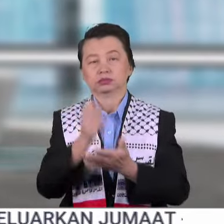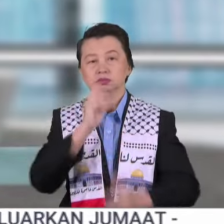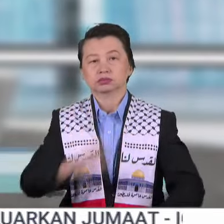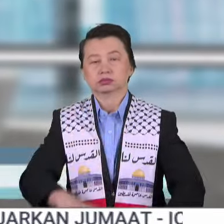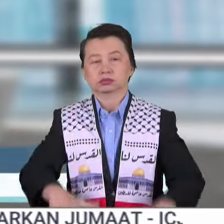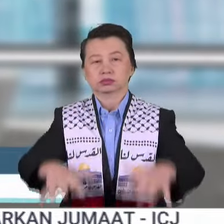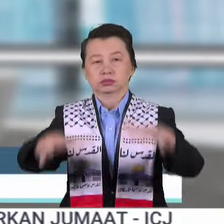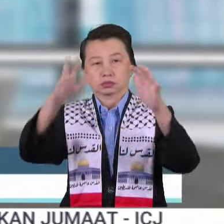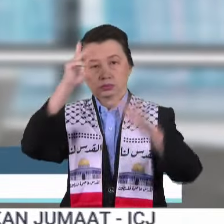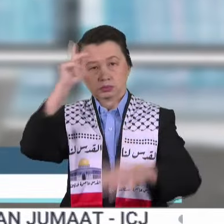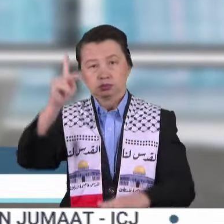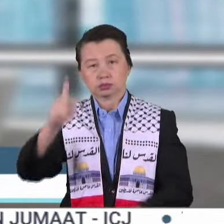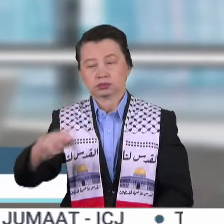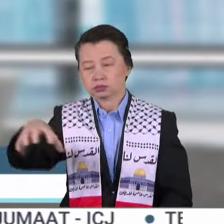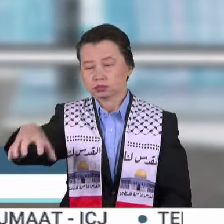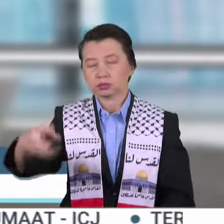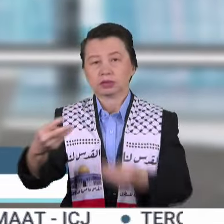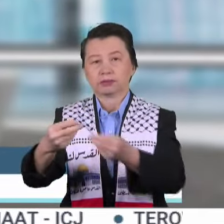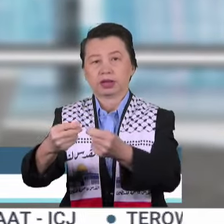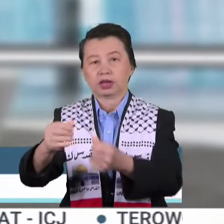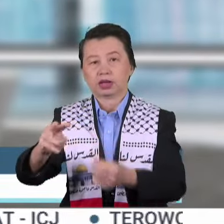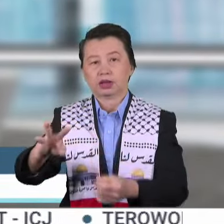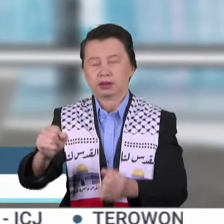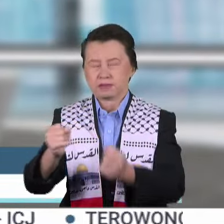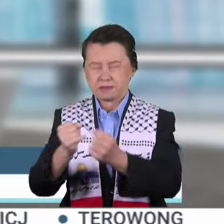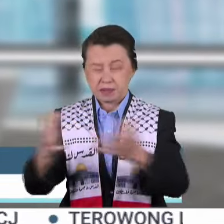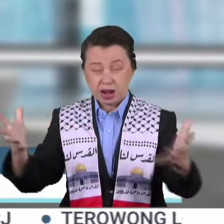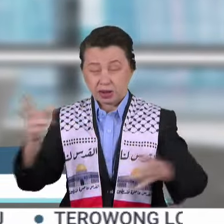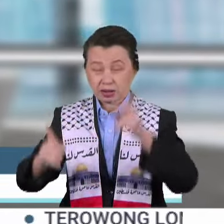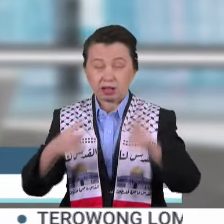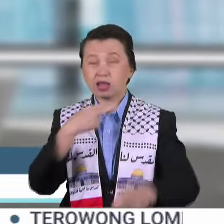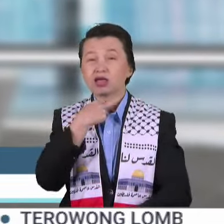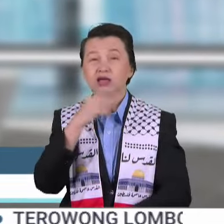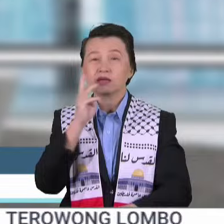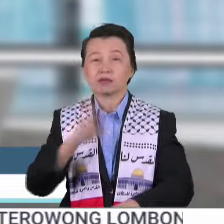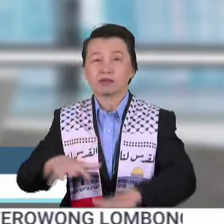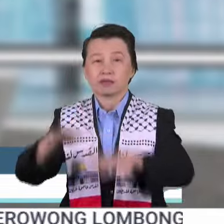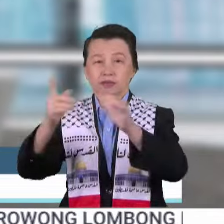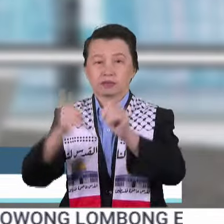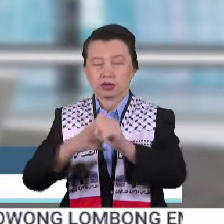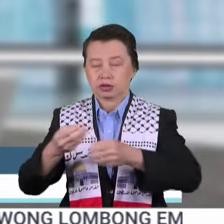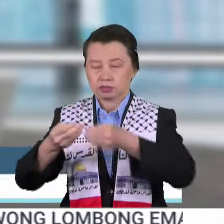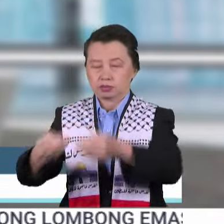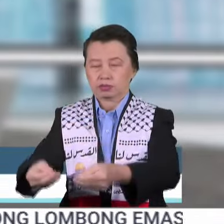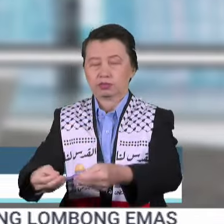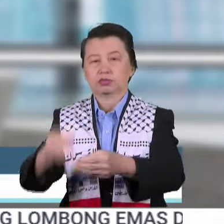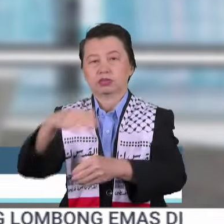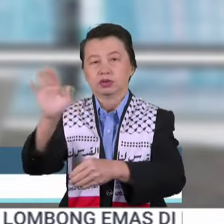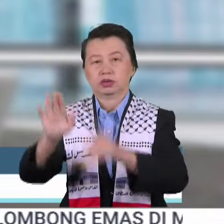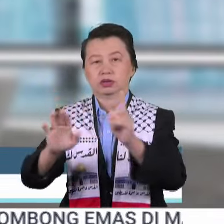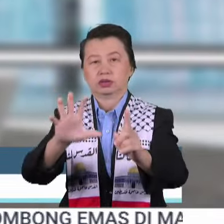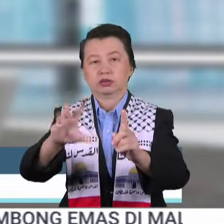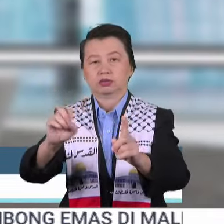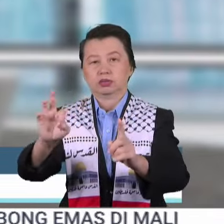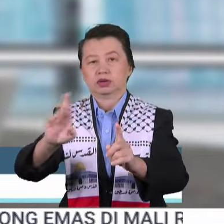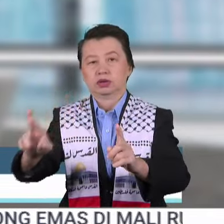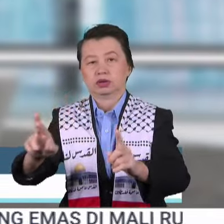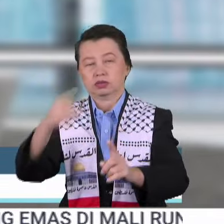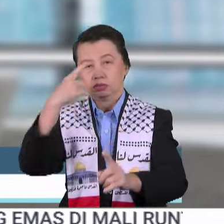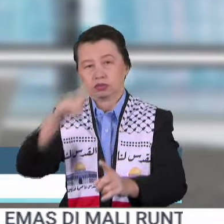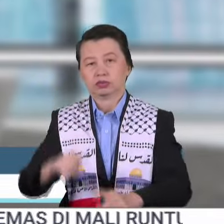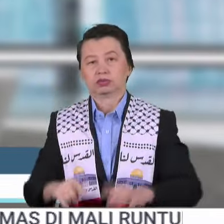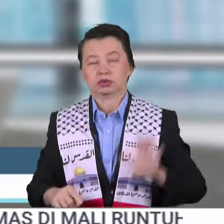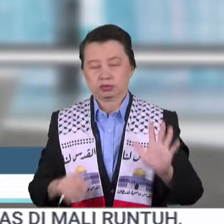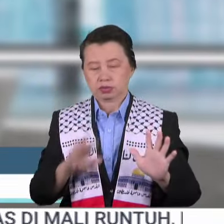banjir di Kelantan. Jajahan Pasir Mas melibatkan paling ramai terjejas menjadi daerah pertama menerima agihan lebih RM150,000